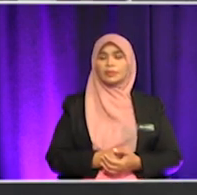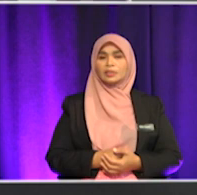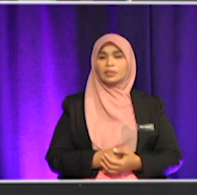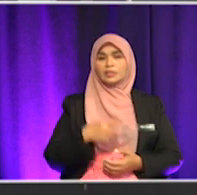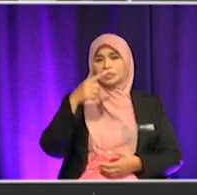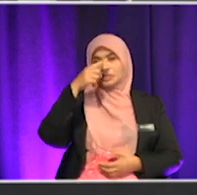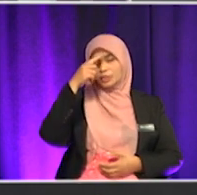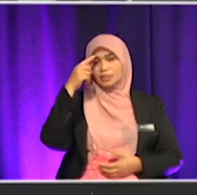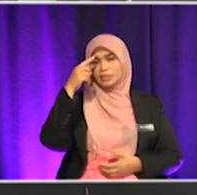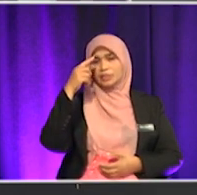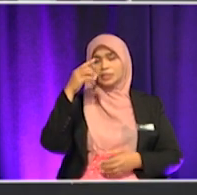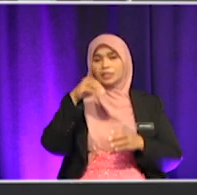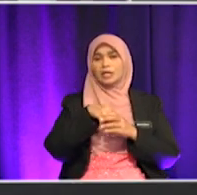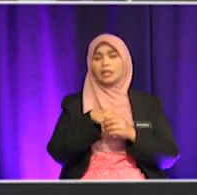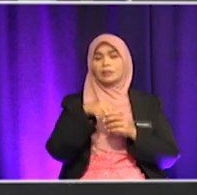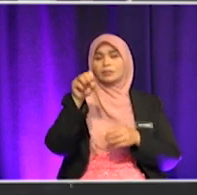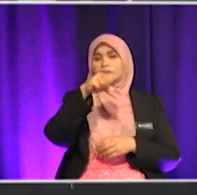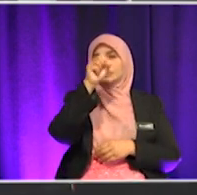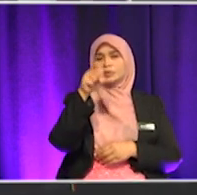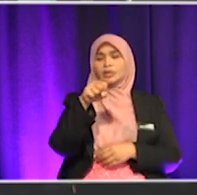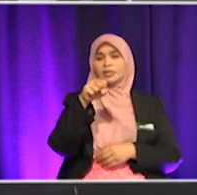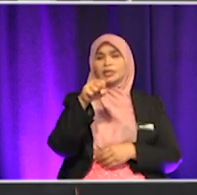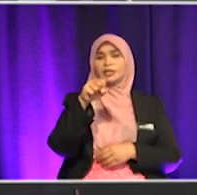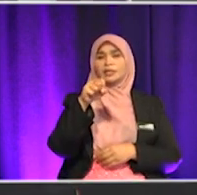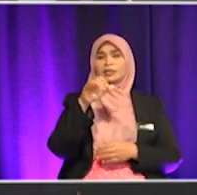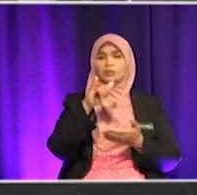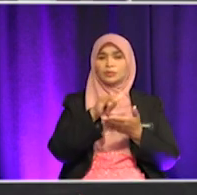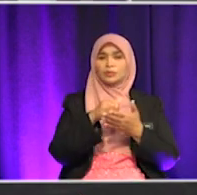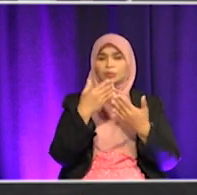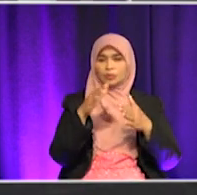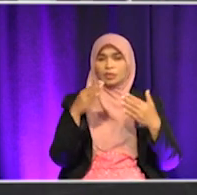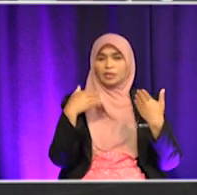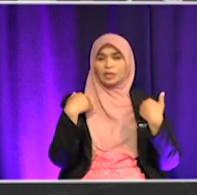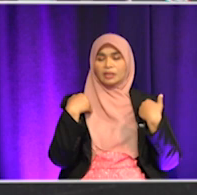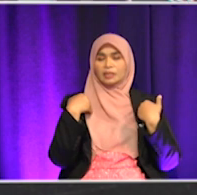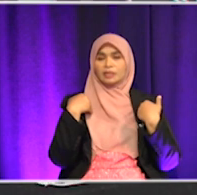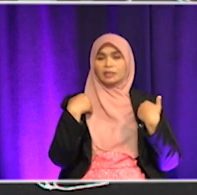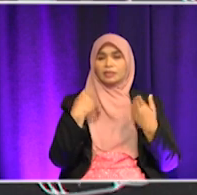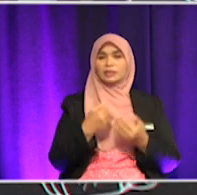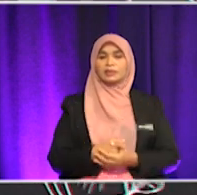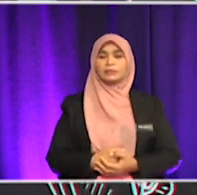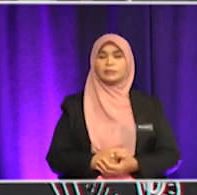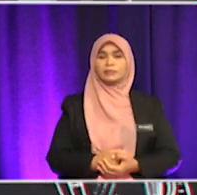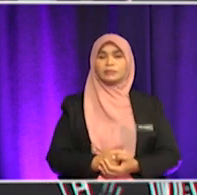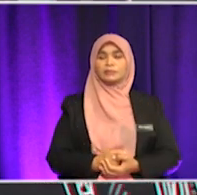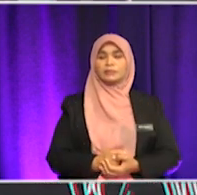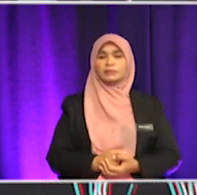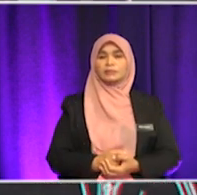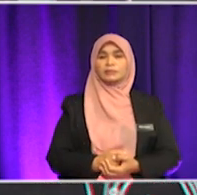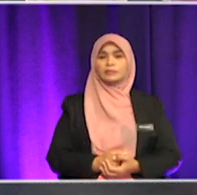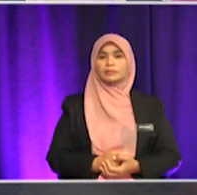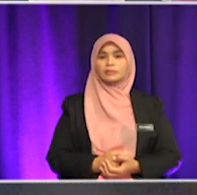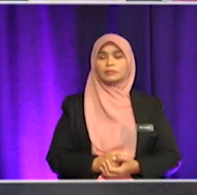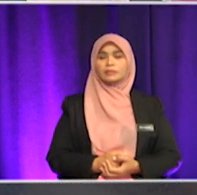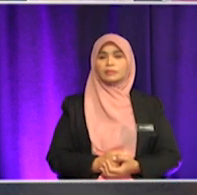Sebab tadi dalam soalan dia kata 38. Dalam soalan ni sebab dia kata 50. Bakinya. Tapi dia tolak 12 kan?